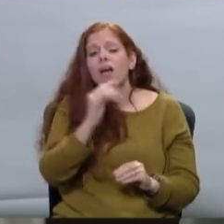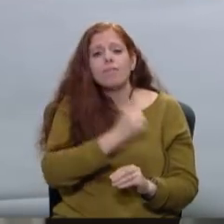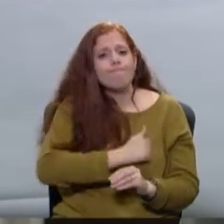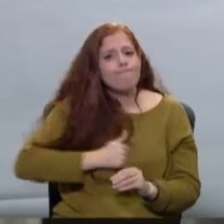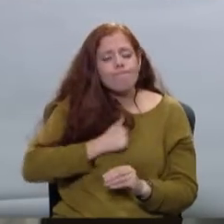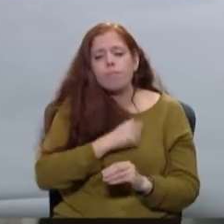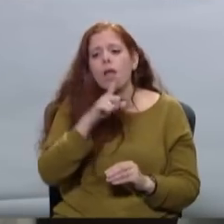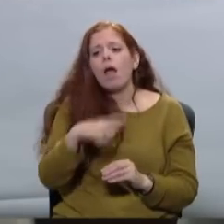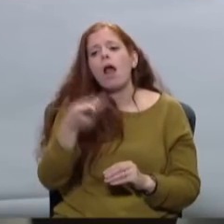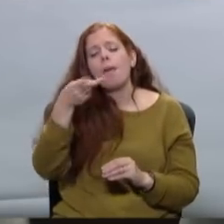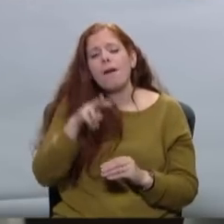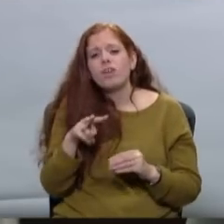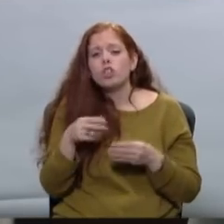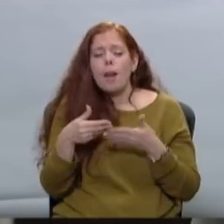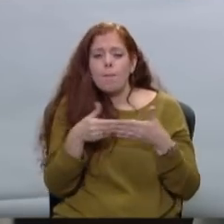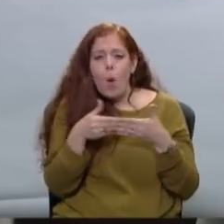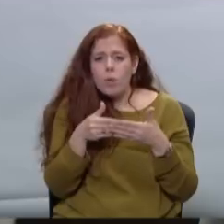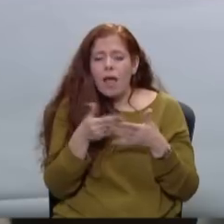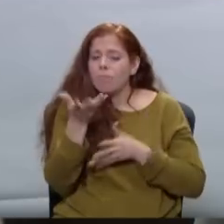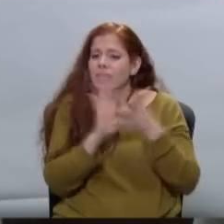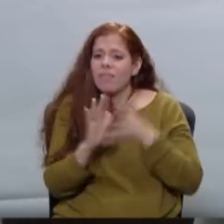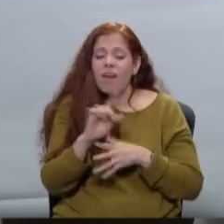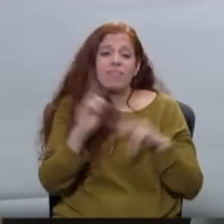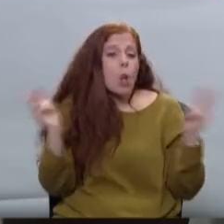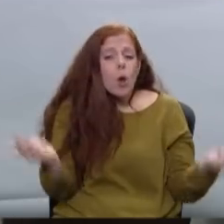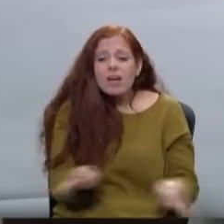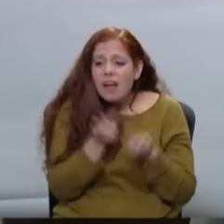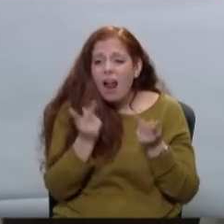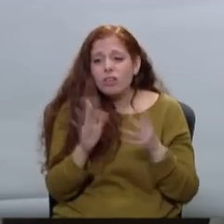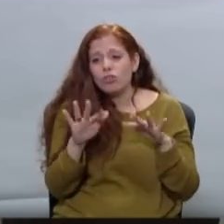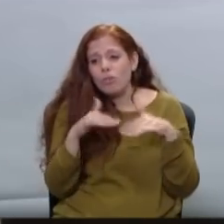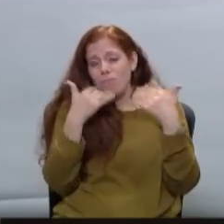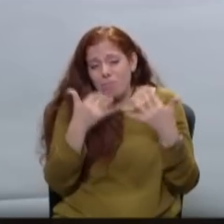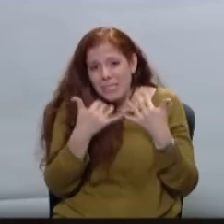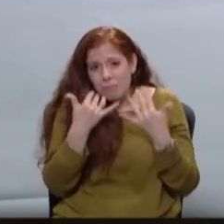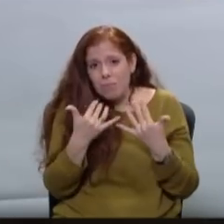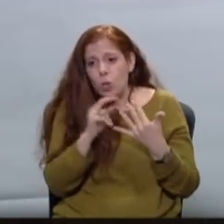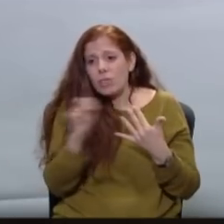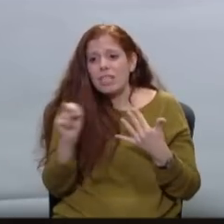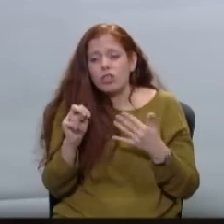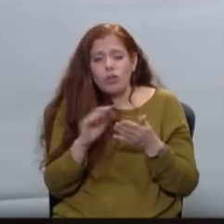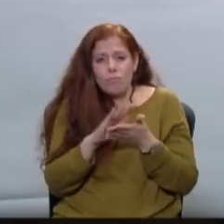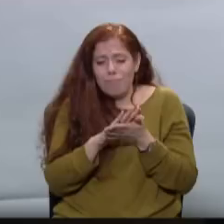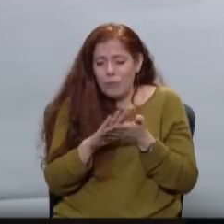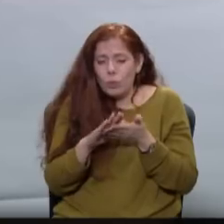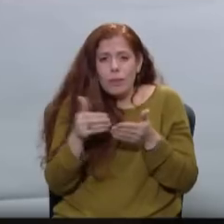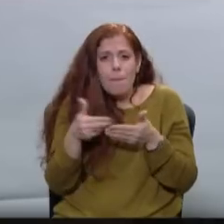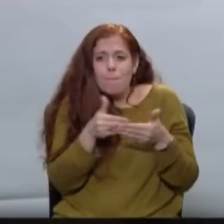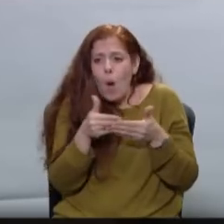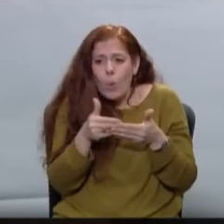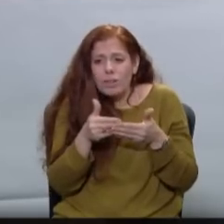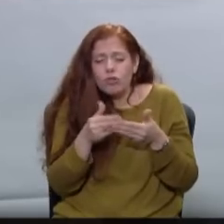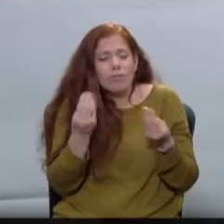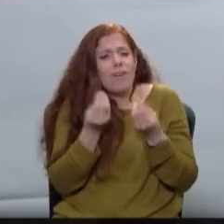פעוטה בשריפה, וזה לא קל שמתארים את הנושא הזה ש... פשוט פעות, שזה